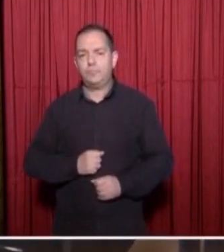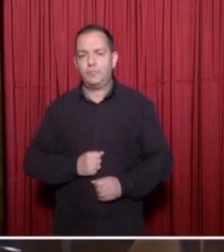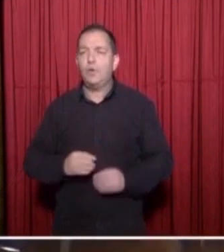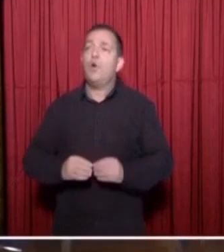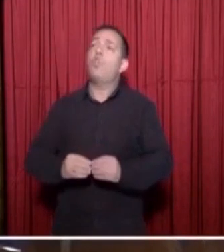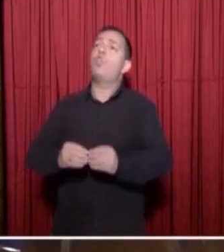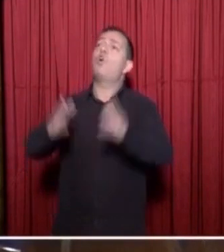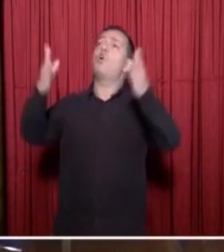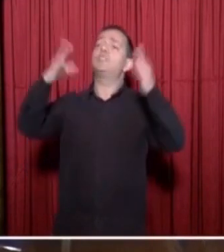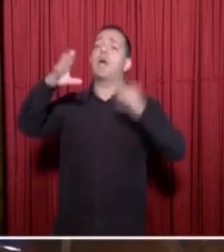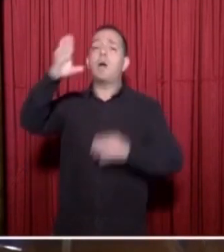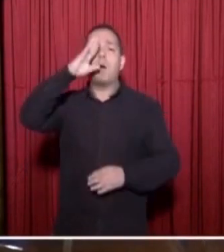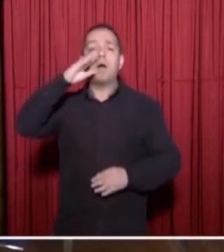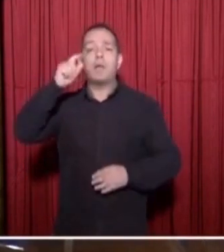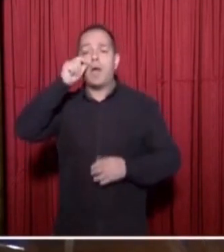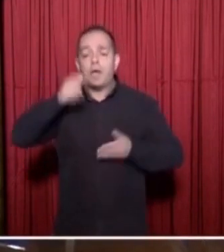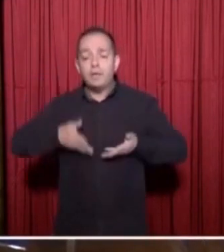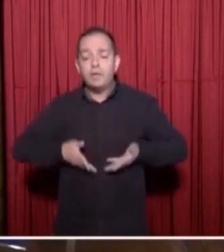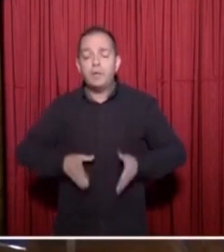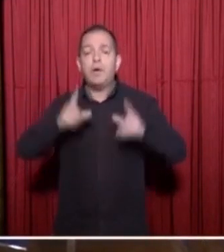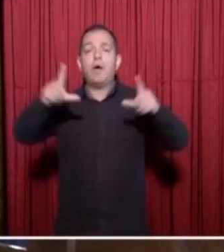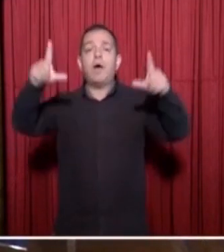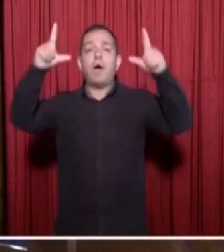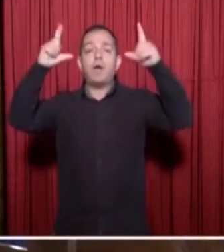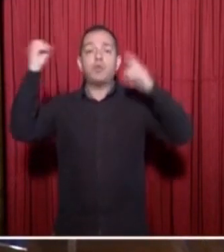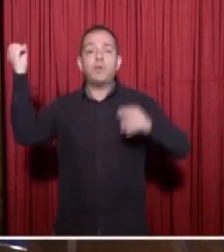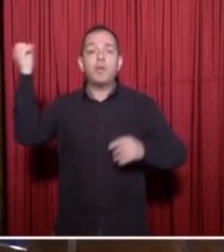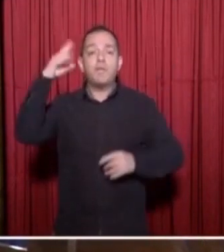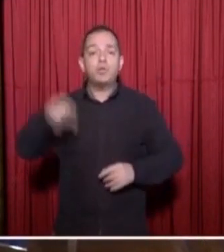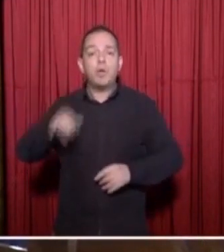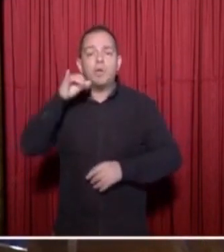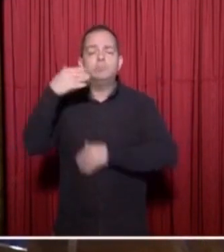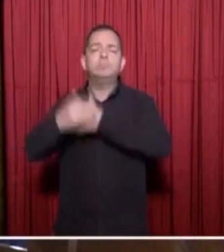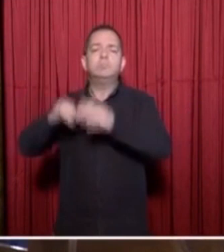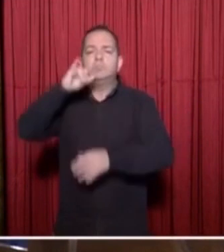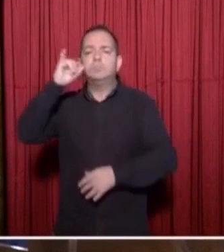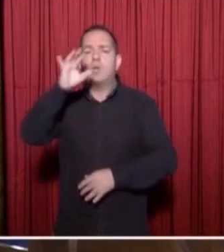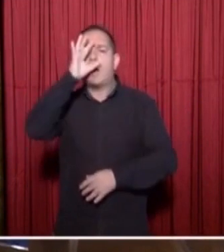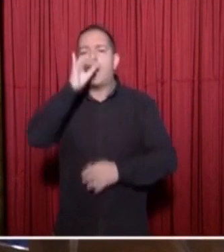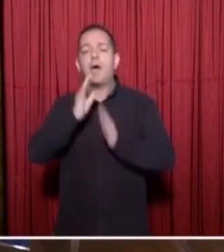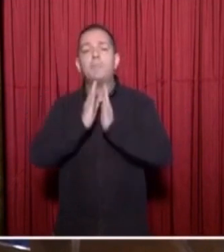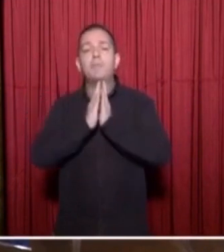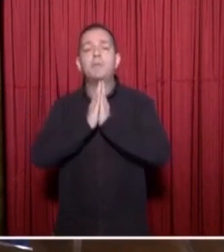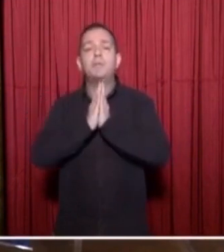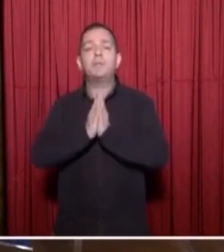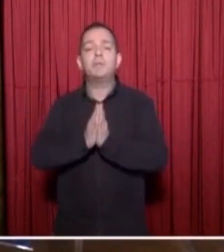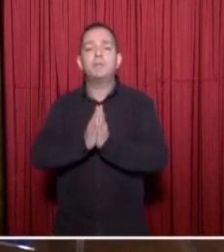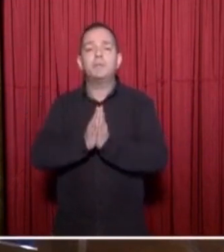Πατρί και Υιό και Άγιο Πνεύματι και νυν και αεί και εις τους αιώνας των αιώνων. Αμήν.